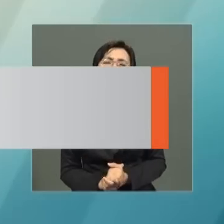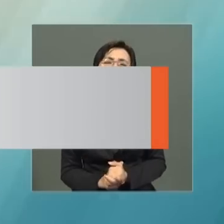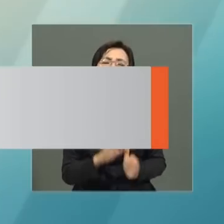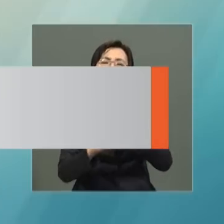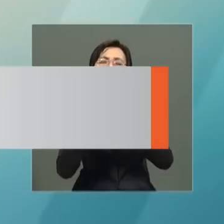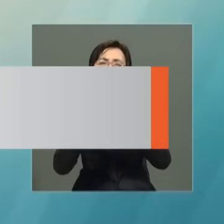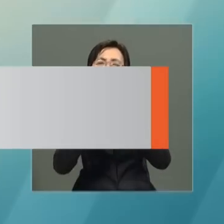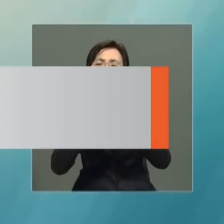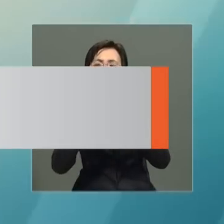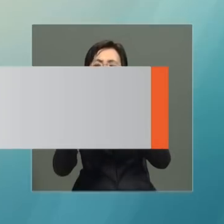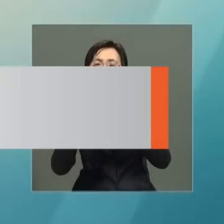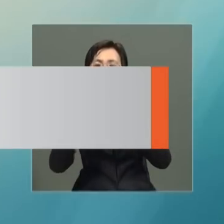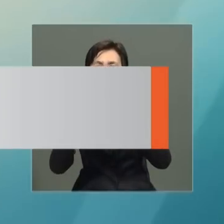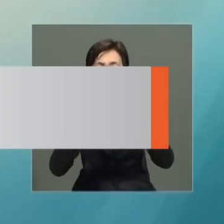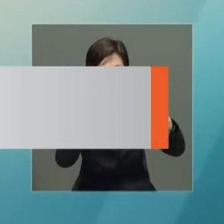เกือบ